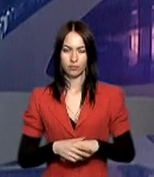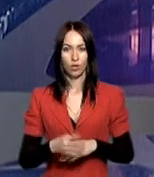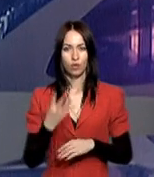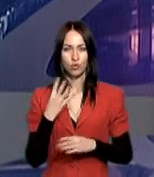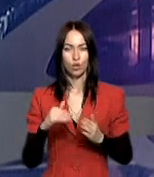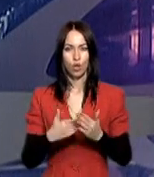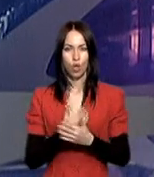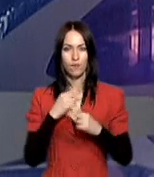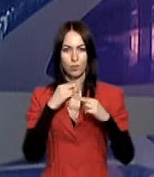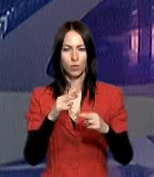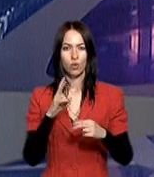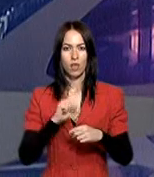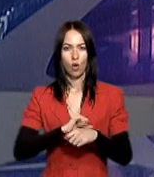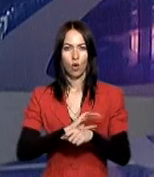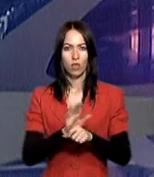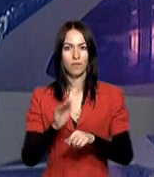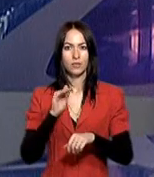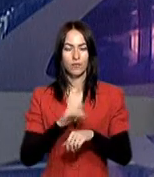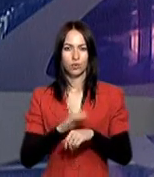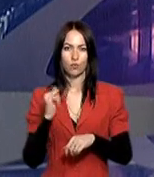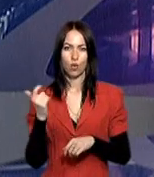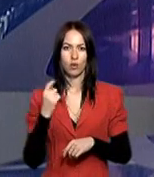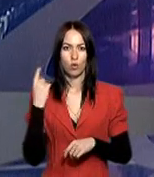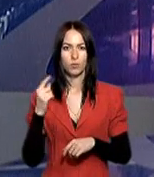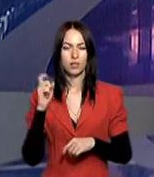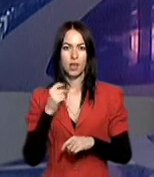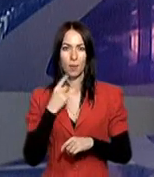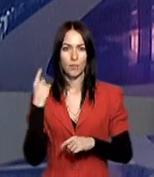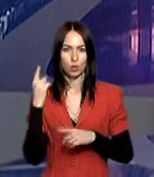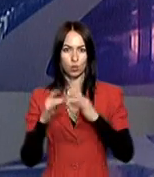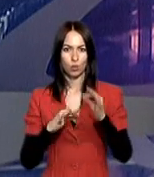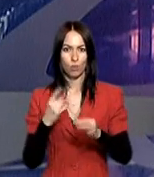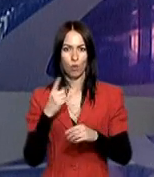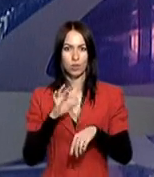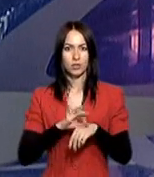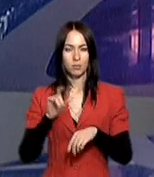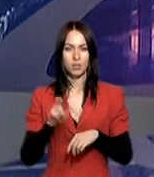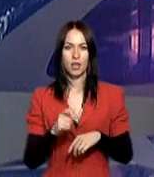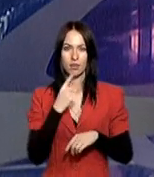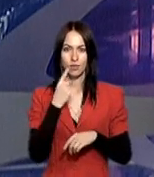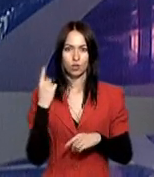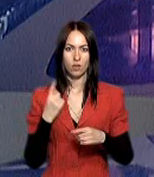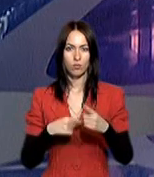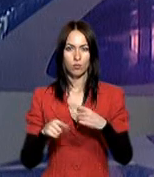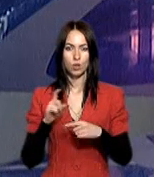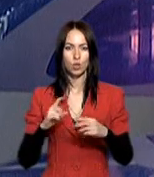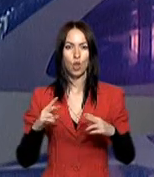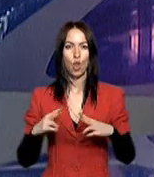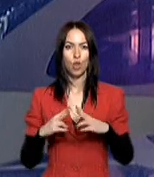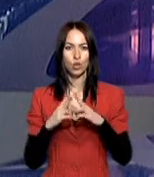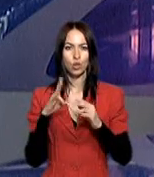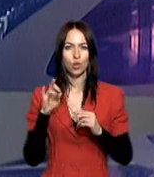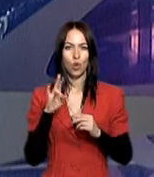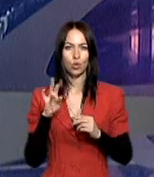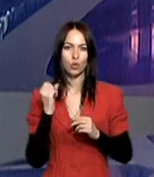Чотири нові підозри на коронавірус зафіксували у Харківській області за минулу добу. Один із пацієнтів нещодавно повернувся з Лондона, ще